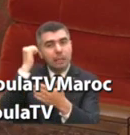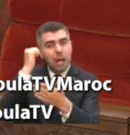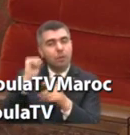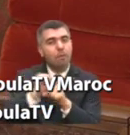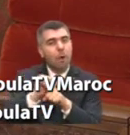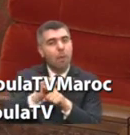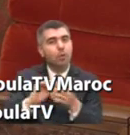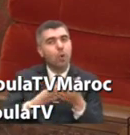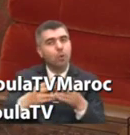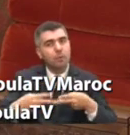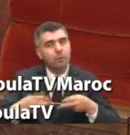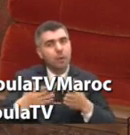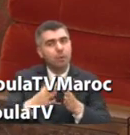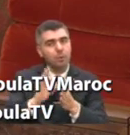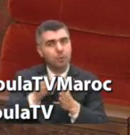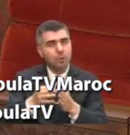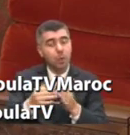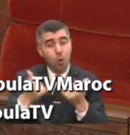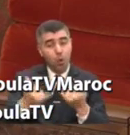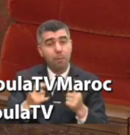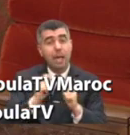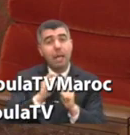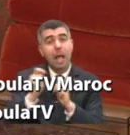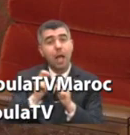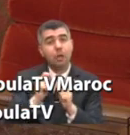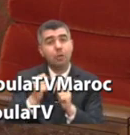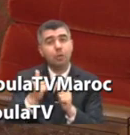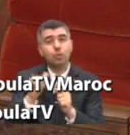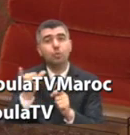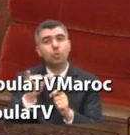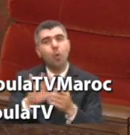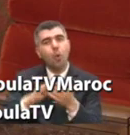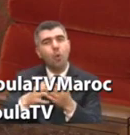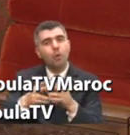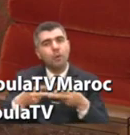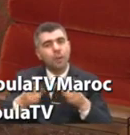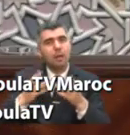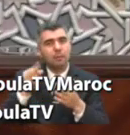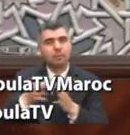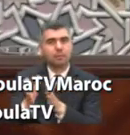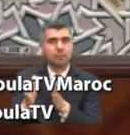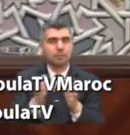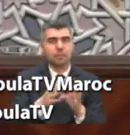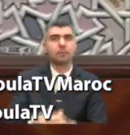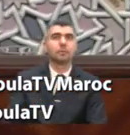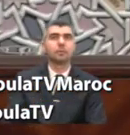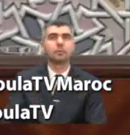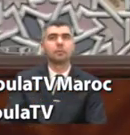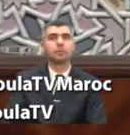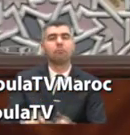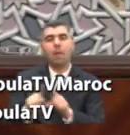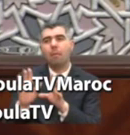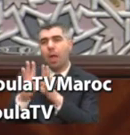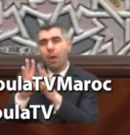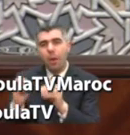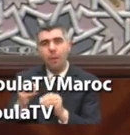وحنا اليوم النقاش اللي عندنا اليوم، شكرا، النقاش اللي عندنا اليوم اساسي هو على هذا الشيء. شكرا سيد الوزير. عن الخصاص في